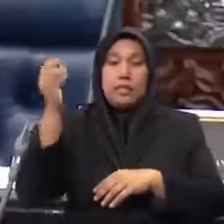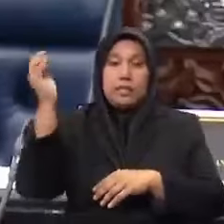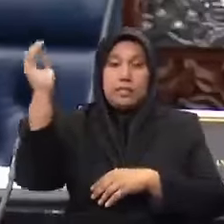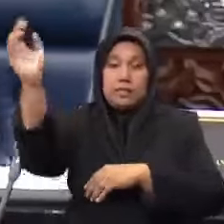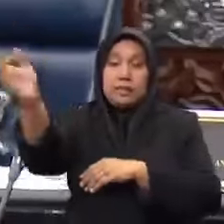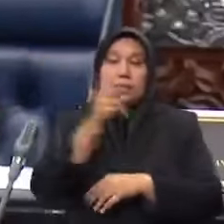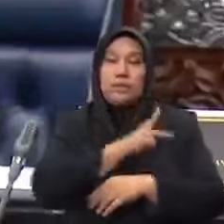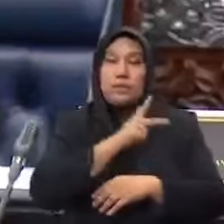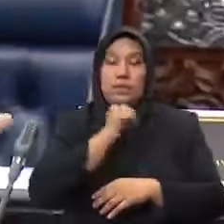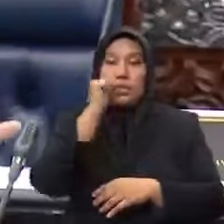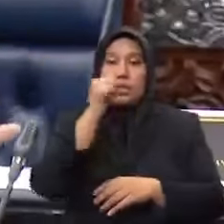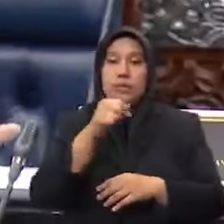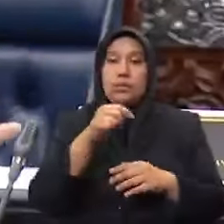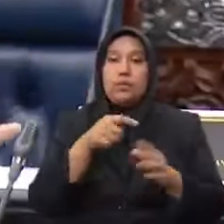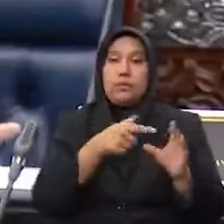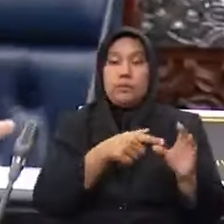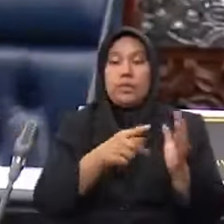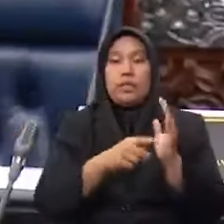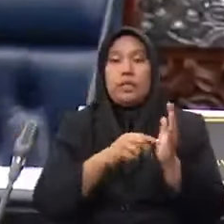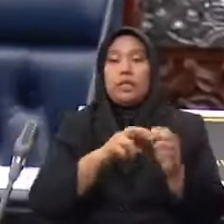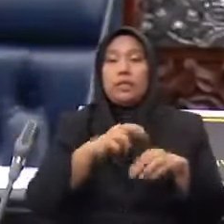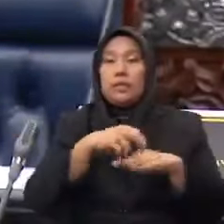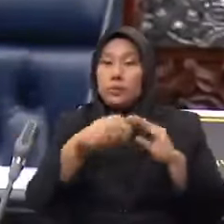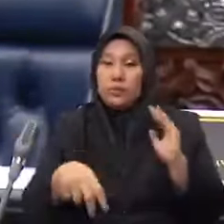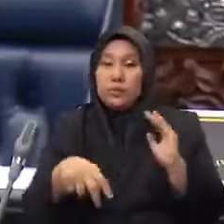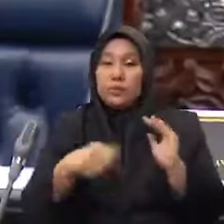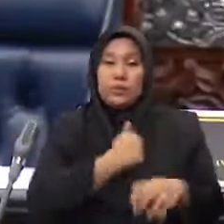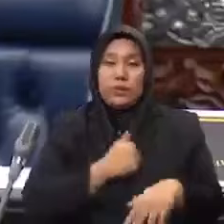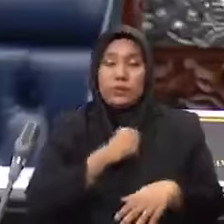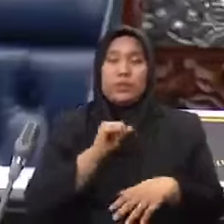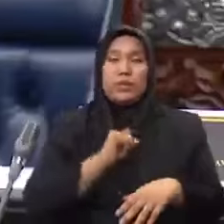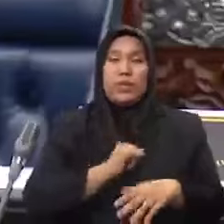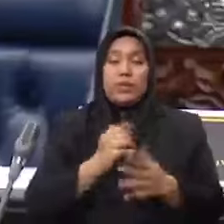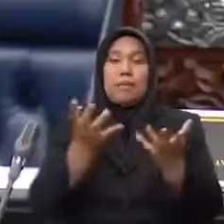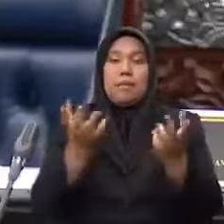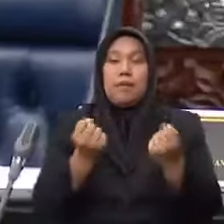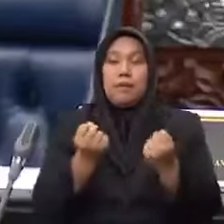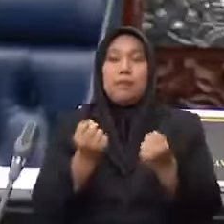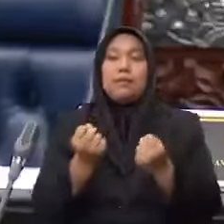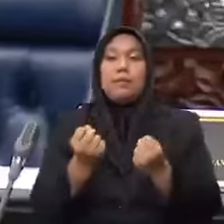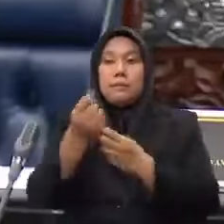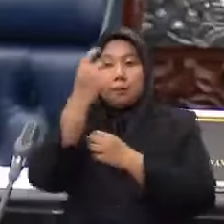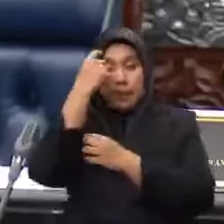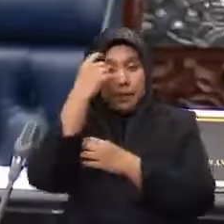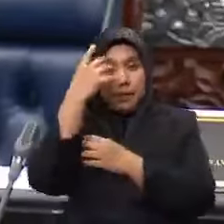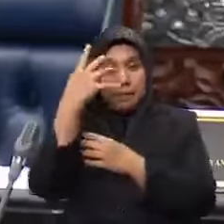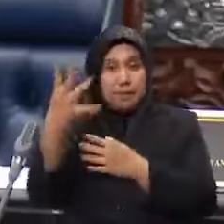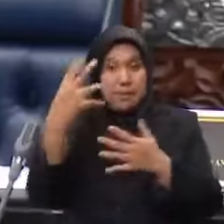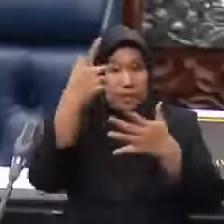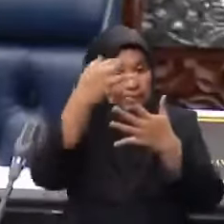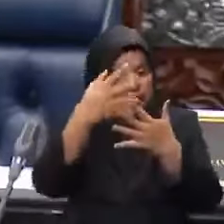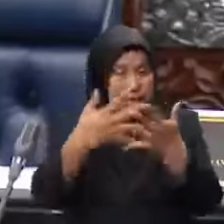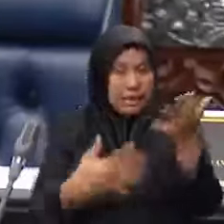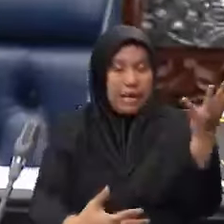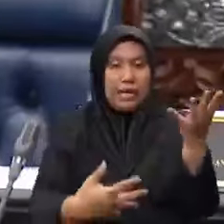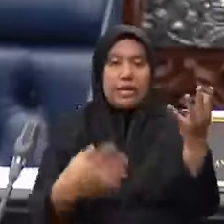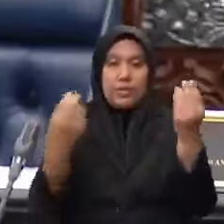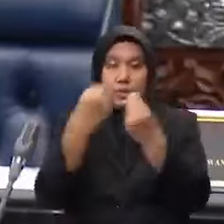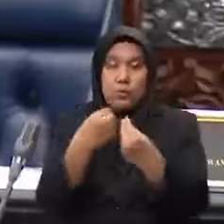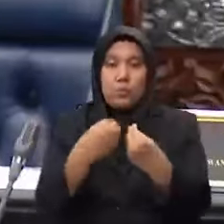habiskan, dimasukkan. Jadi saya minta pandangan yang apakah berapakah senarai jumlah miskin? Terima kasih.